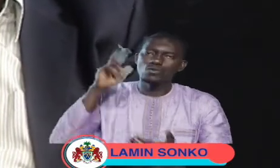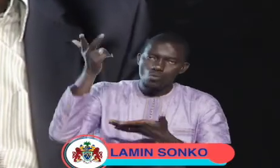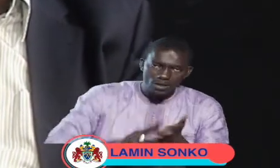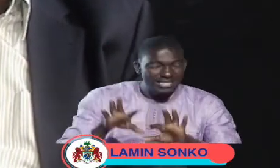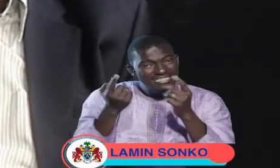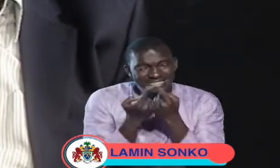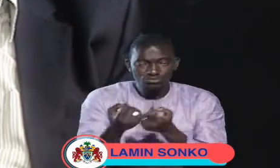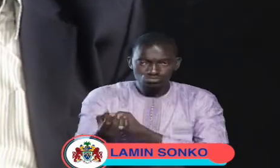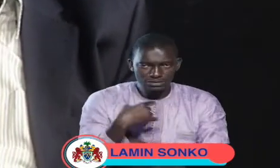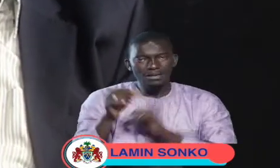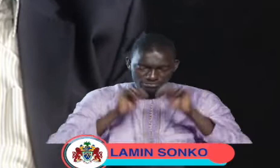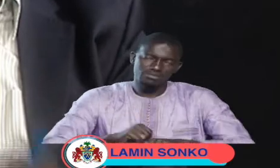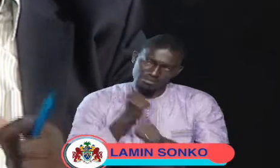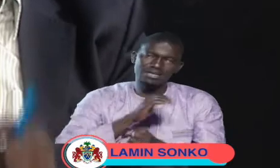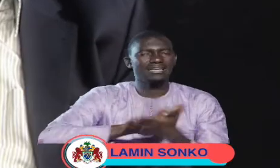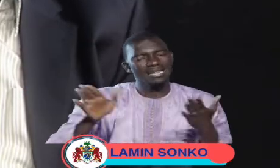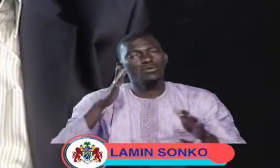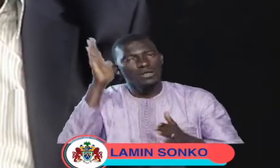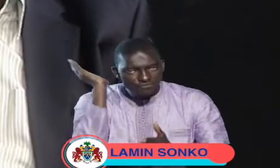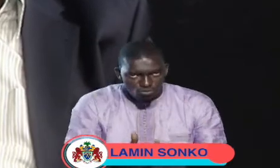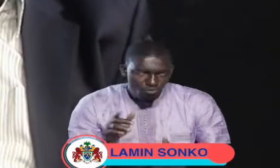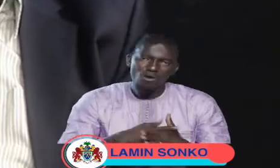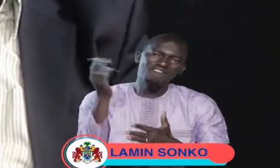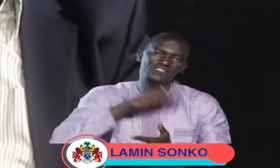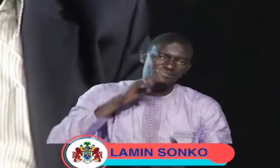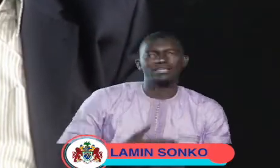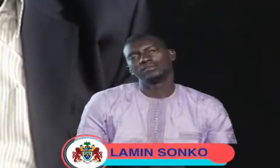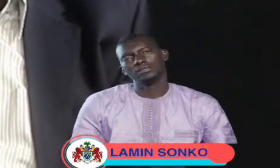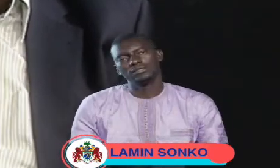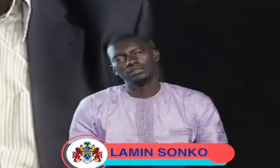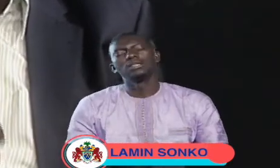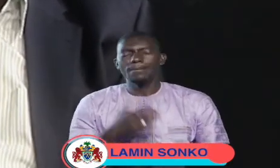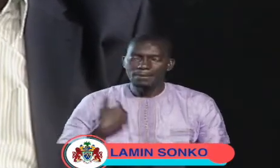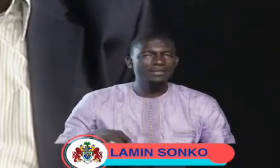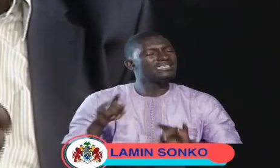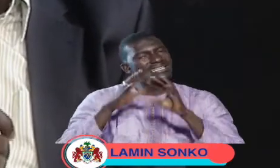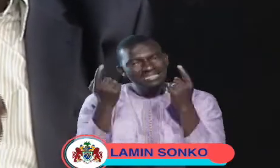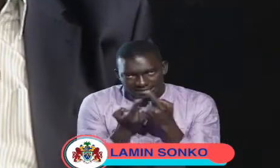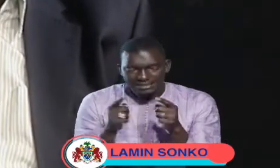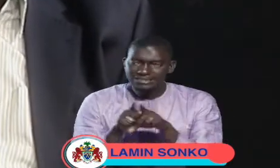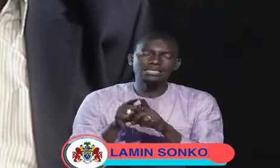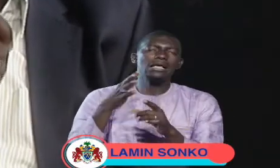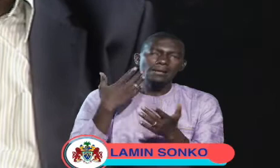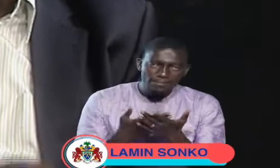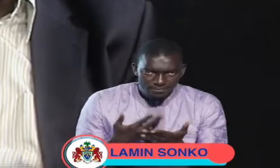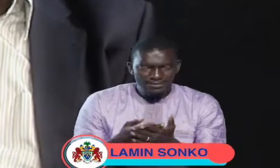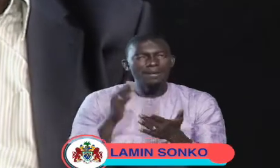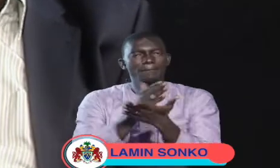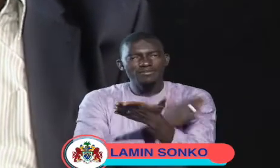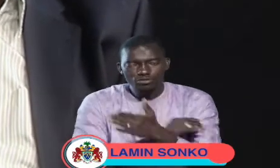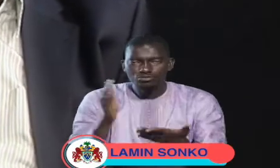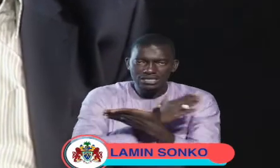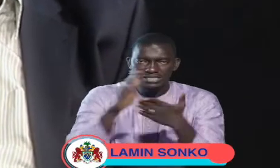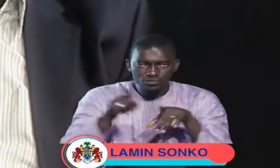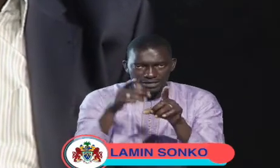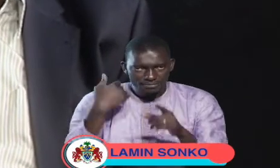wax né li na dëgg la loolu dafa am solo torop to nit ñi nak lo xamne dégg nga ko way bala nga ko xéx ak nit ñi